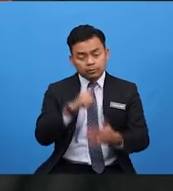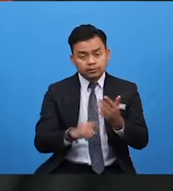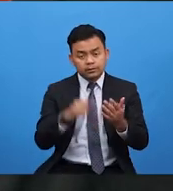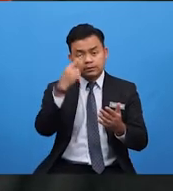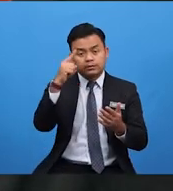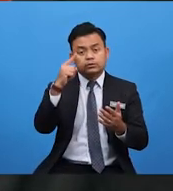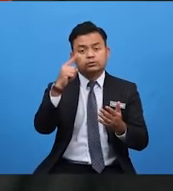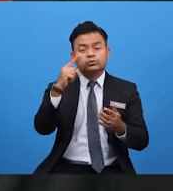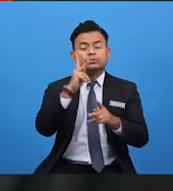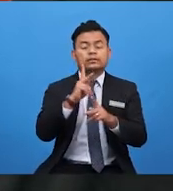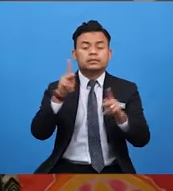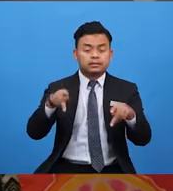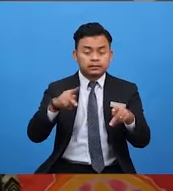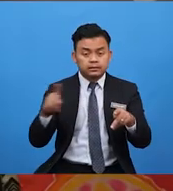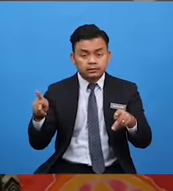yang menarik.